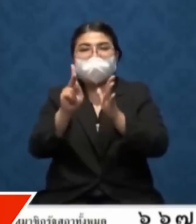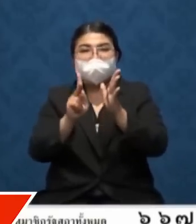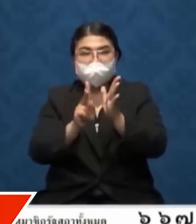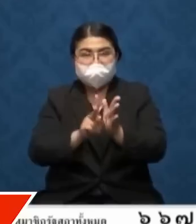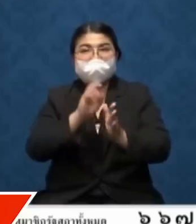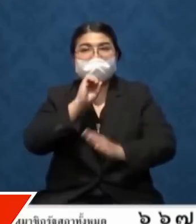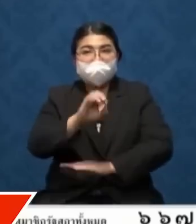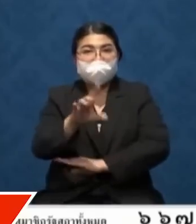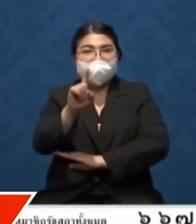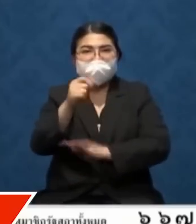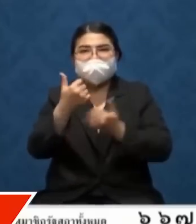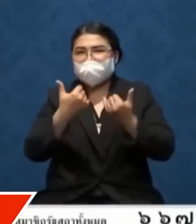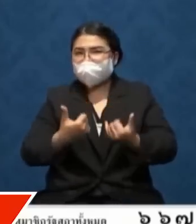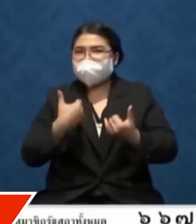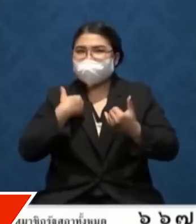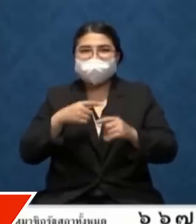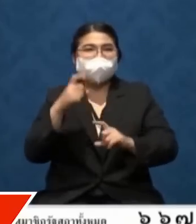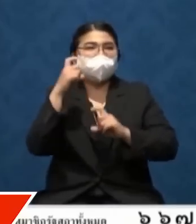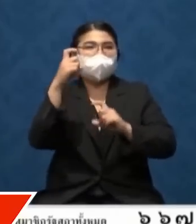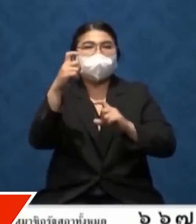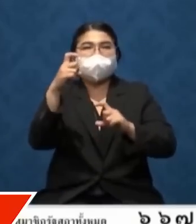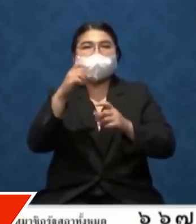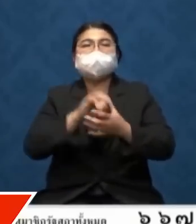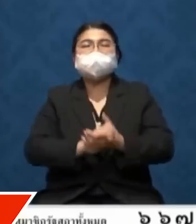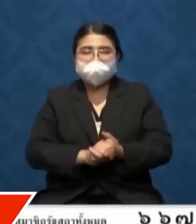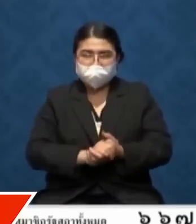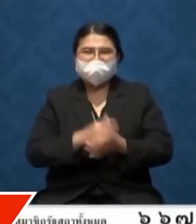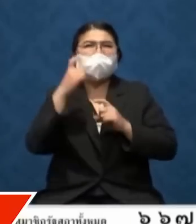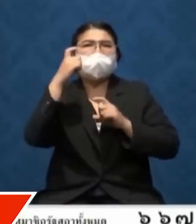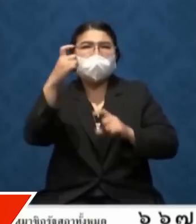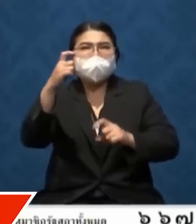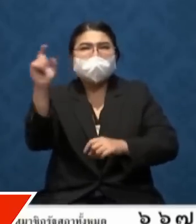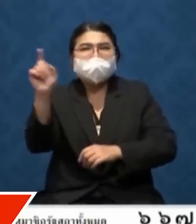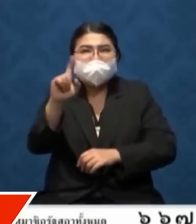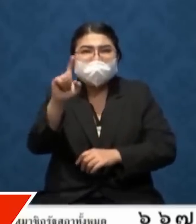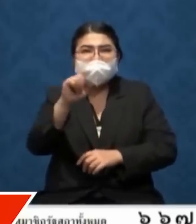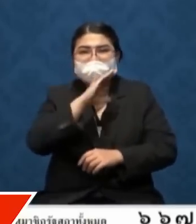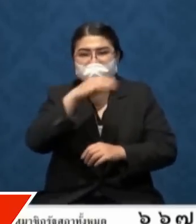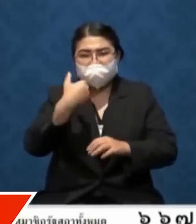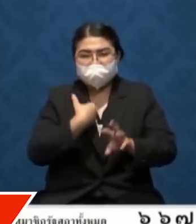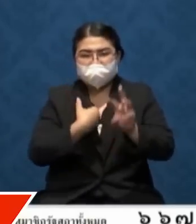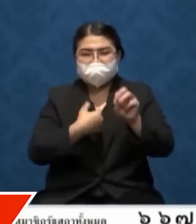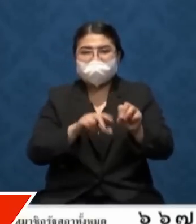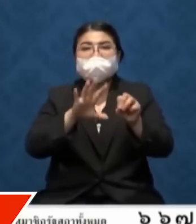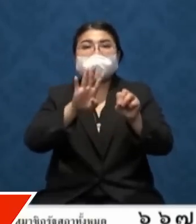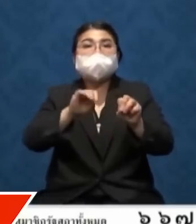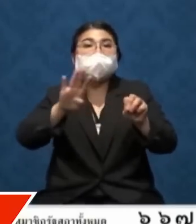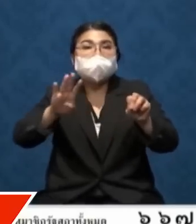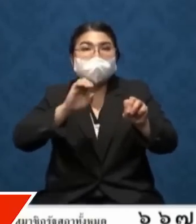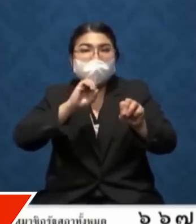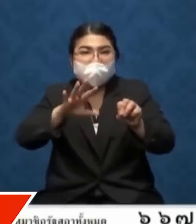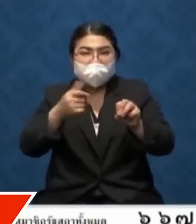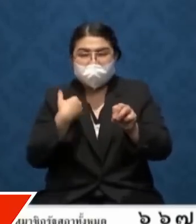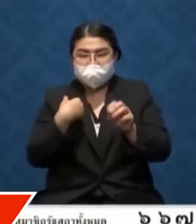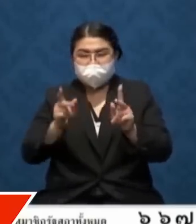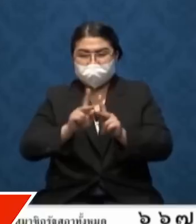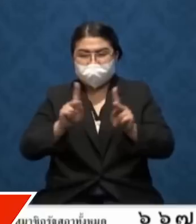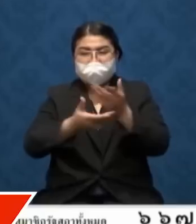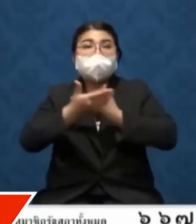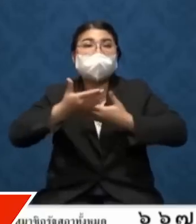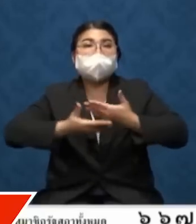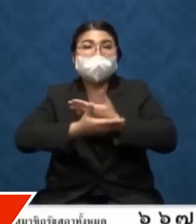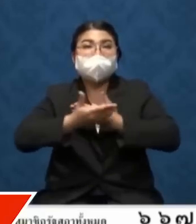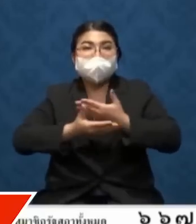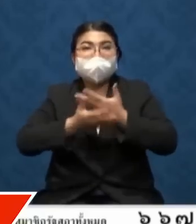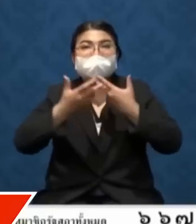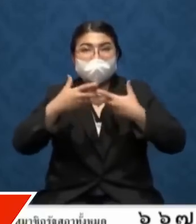ี้ครัเป็นประเด็นอัตรายอย่ย่งครั ทก Mahatharอัตรายอย่างไรครับ ก็คือในมาตา 44 บอกวาคณะกรมการเจรียธรมพิจารณาแล้เห็น